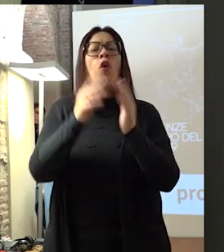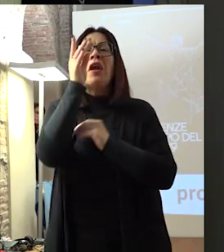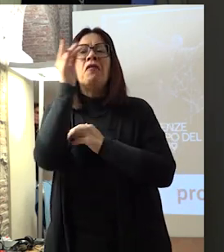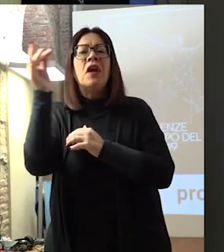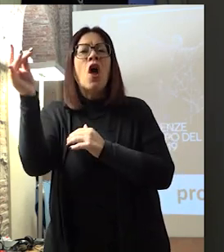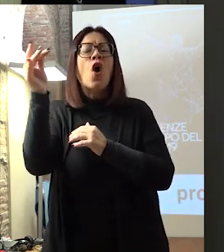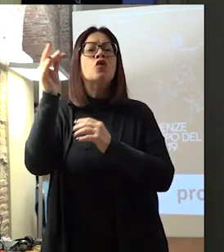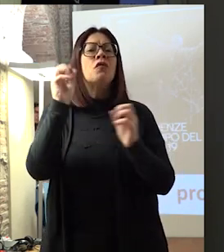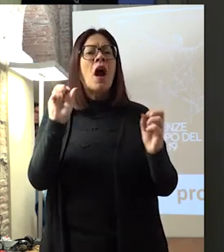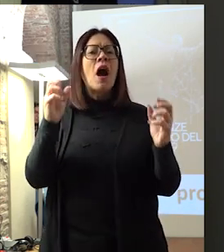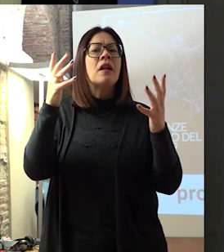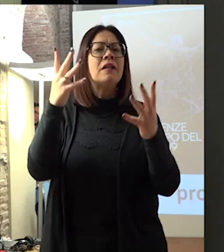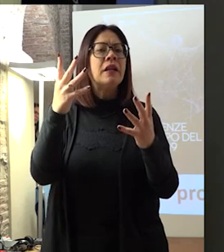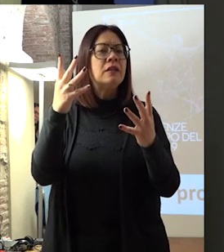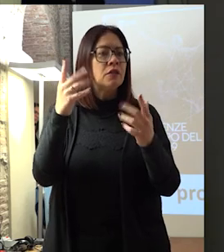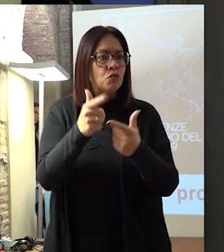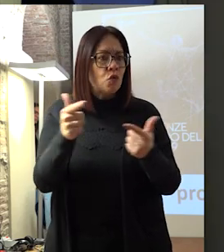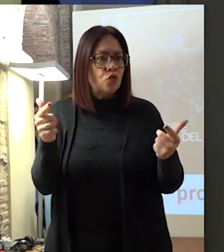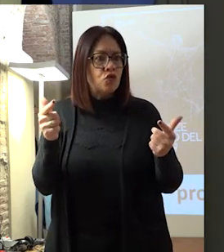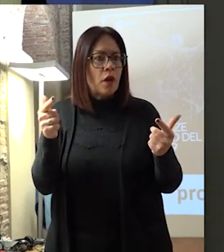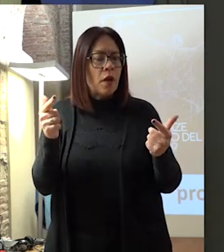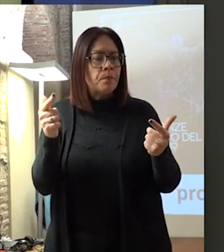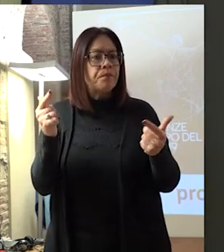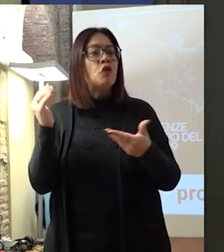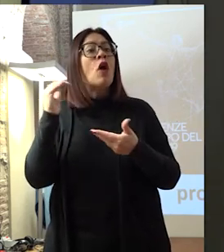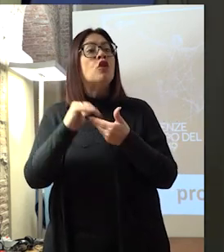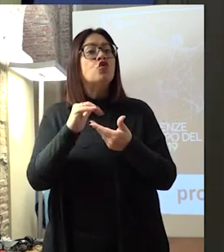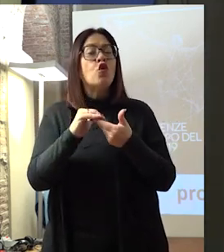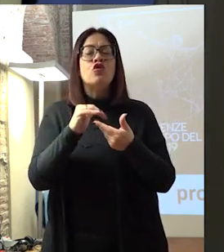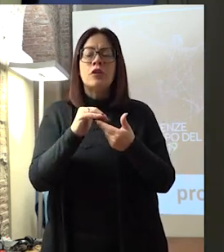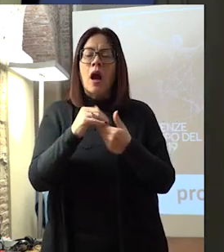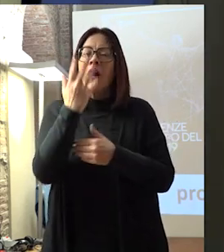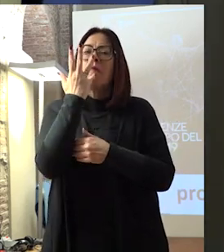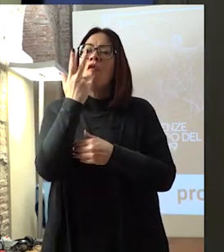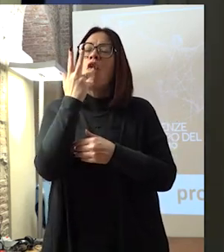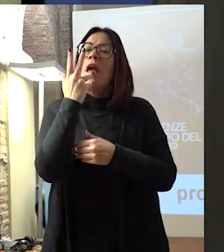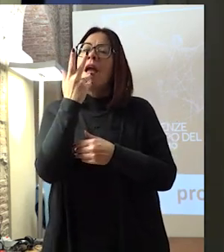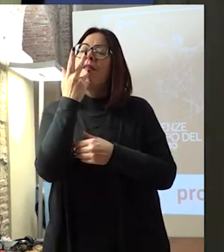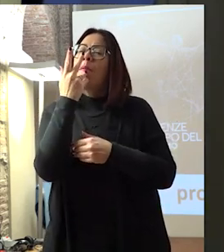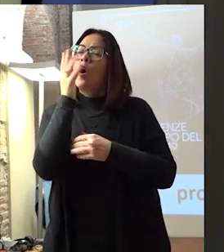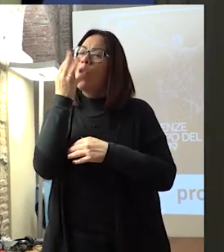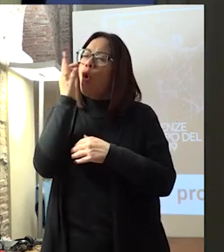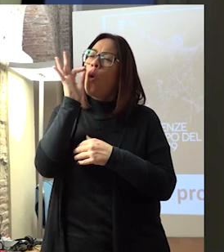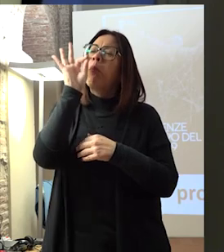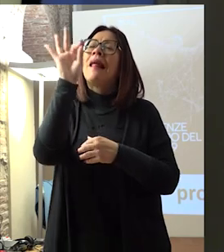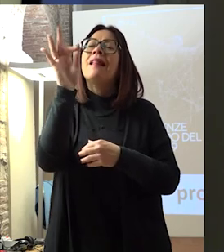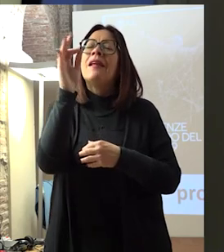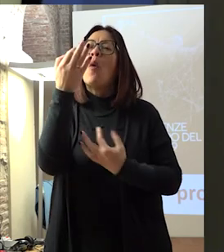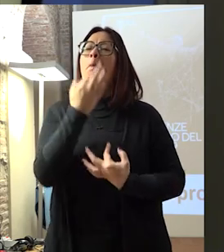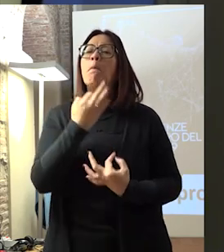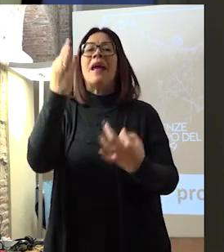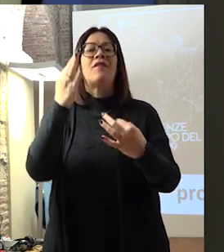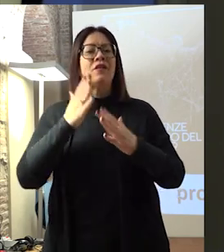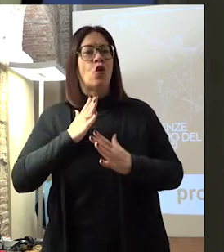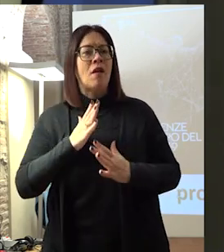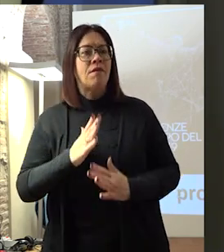artisti. Una società che aspirava alla perfezione fisica, all'efficienza fisica,